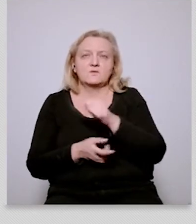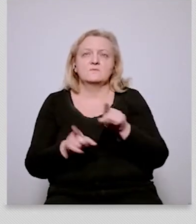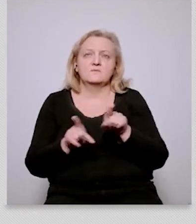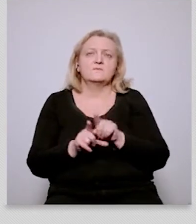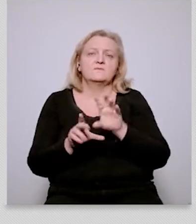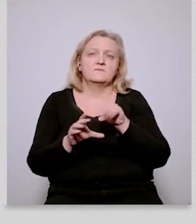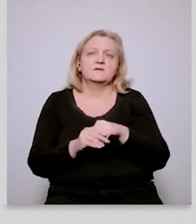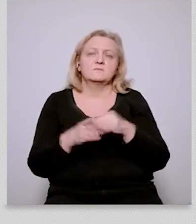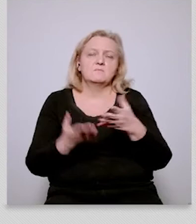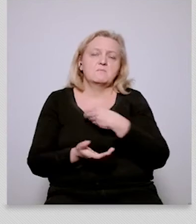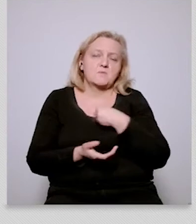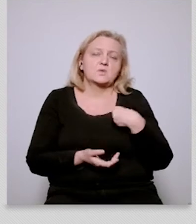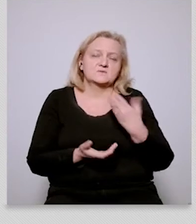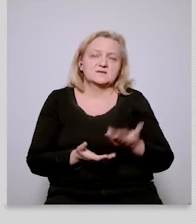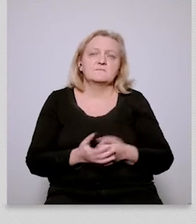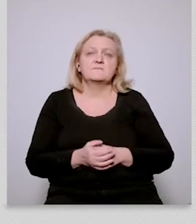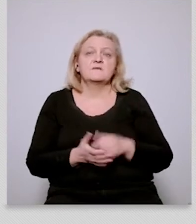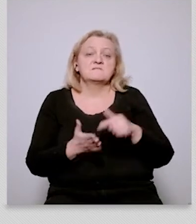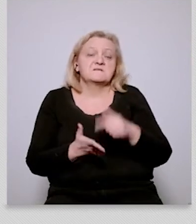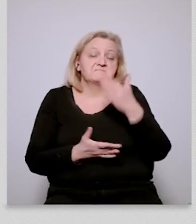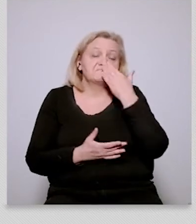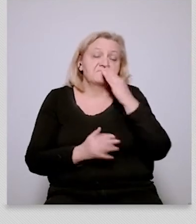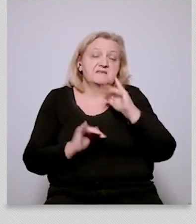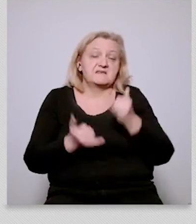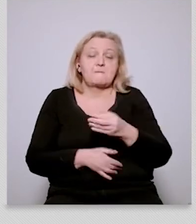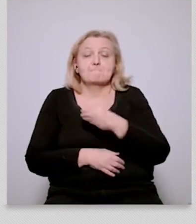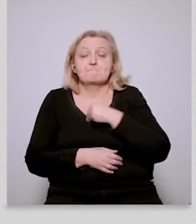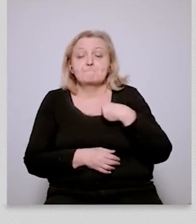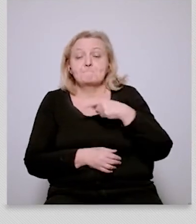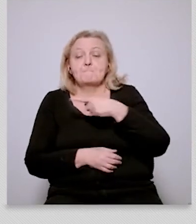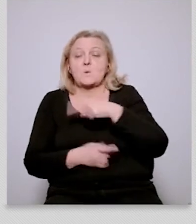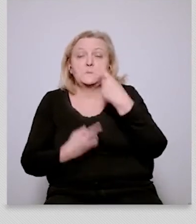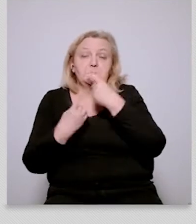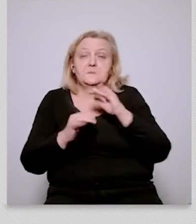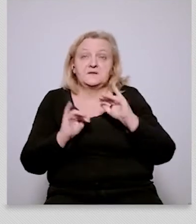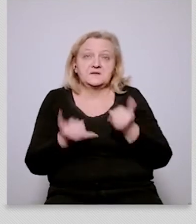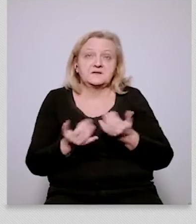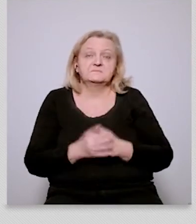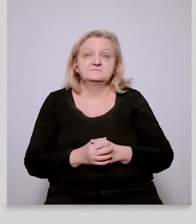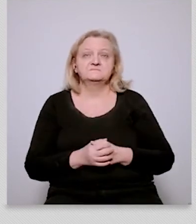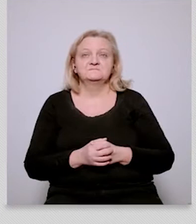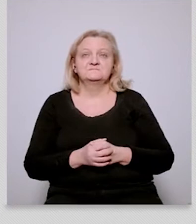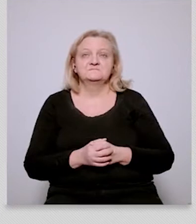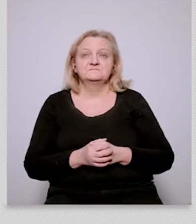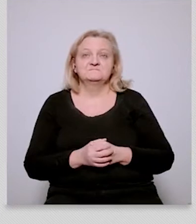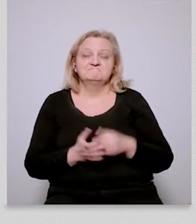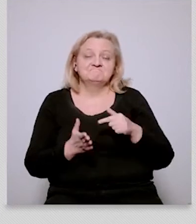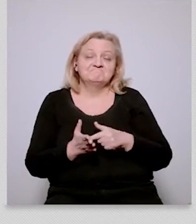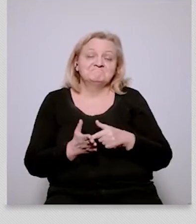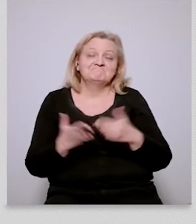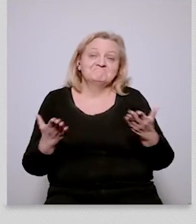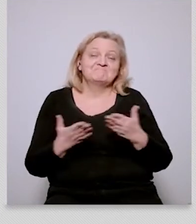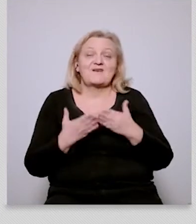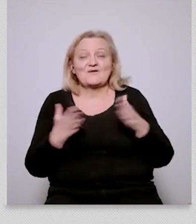z Polską jak to wyjdzie jak Polska do tego podejdzie to jest oczywiście otwarta